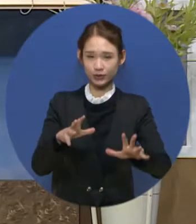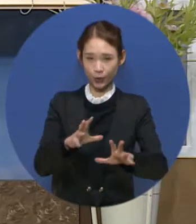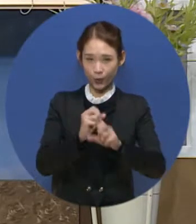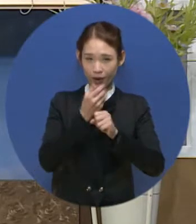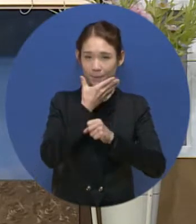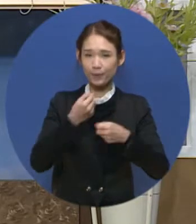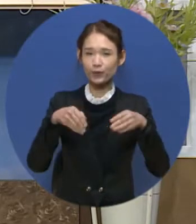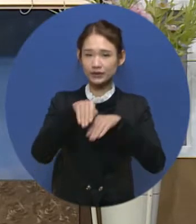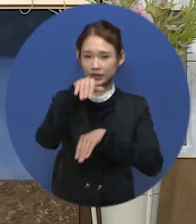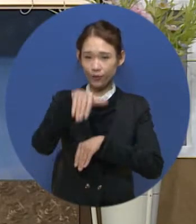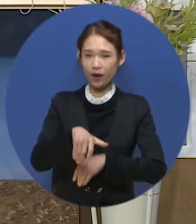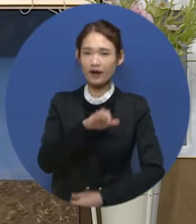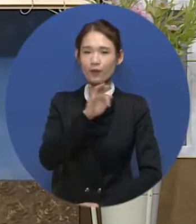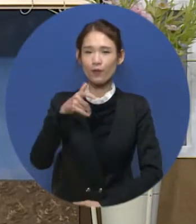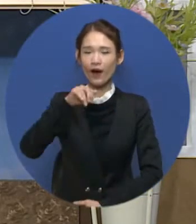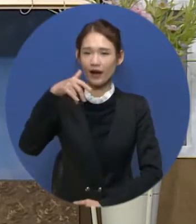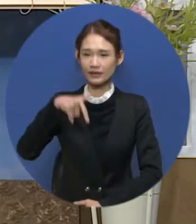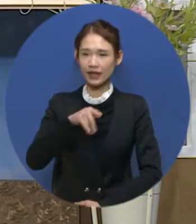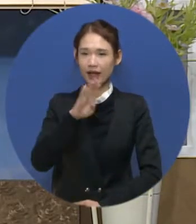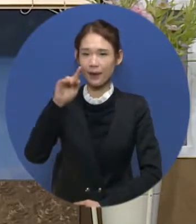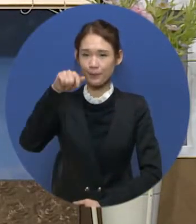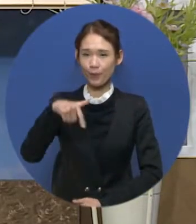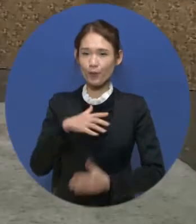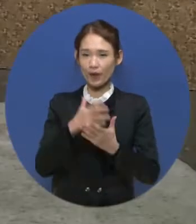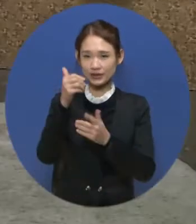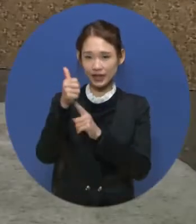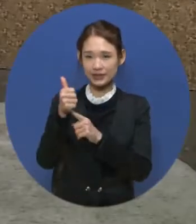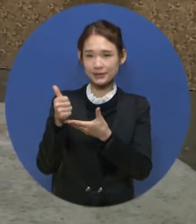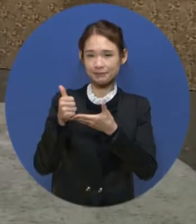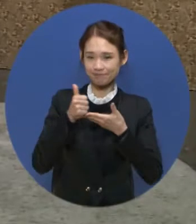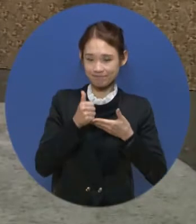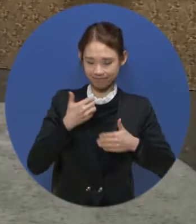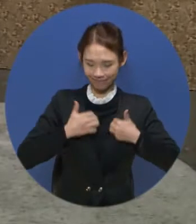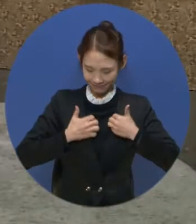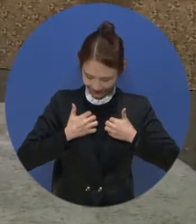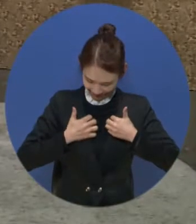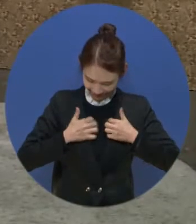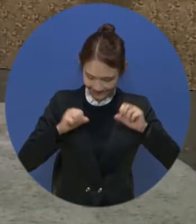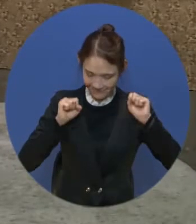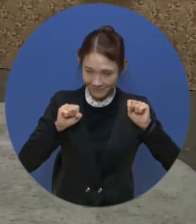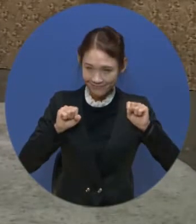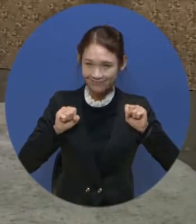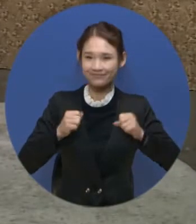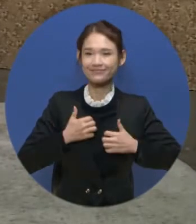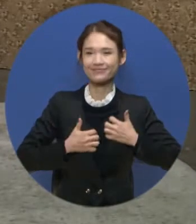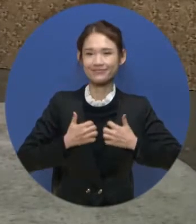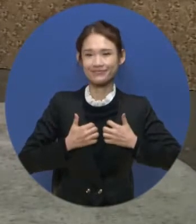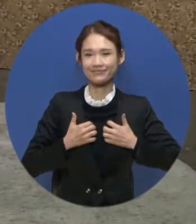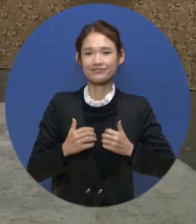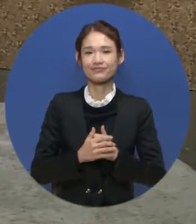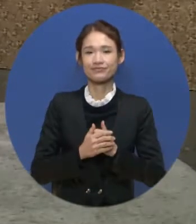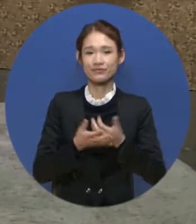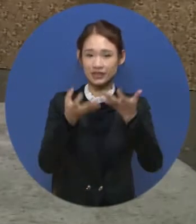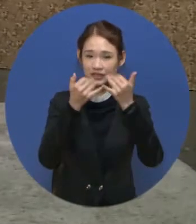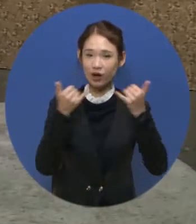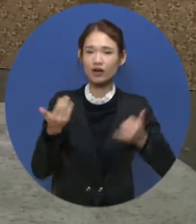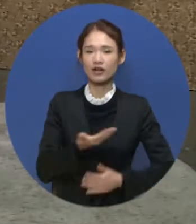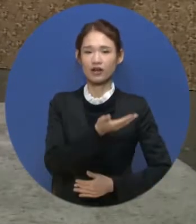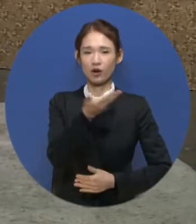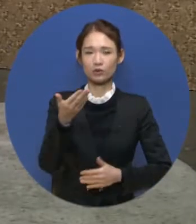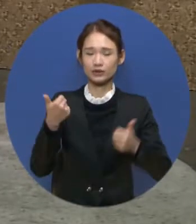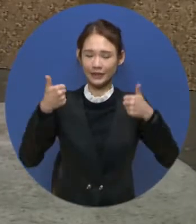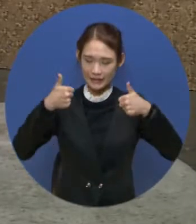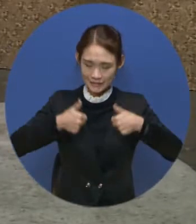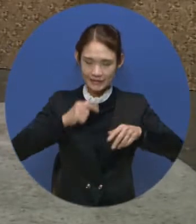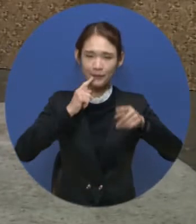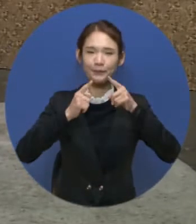시립서울장애인종합복지관의 곽재복 관장님과 함께 이야기 나눠보겠습니다. 반갑습니다. 네, 관장님. 안녕하세요. 네, 반갑습니다. 먼저 시청자분들께 인사 한